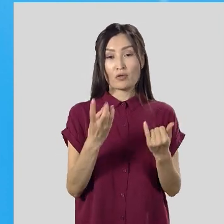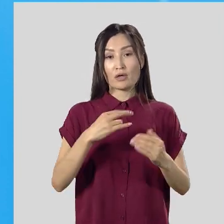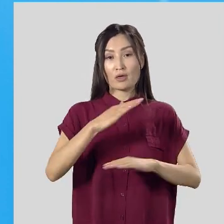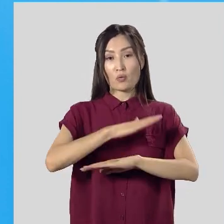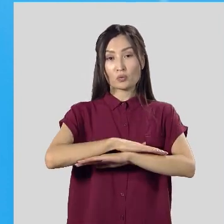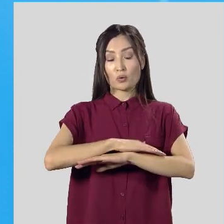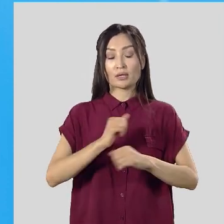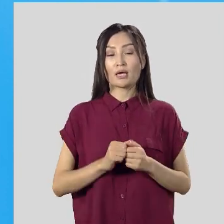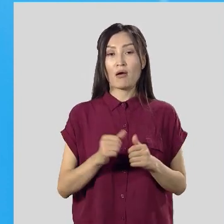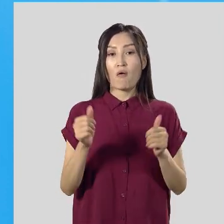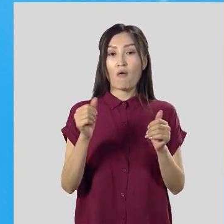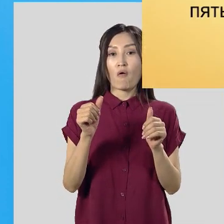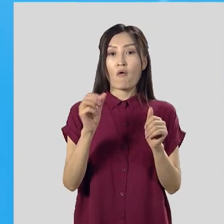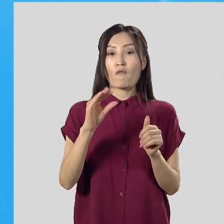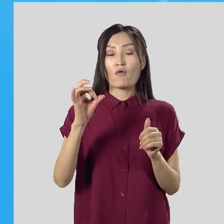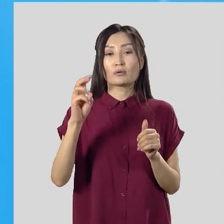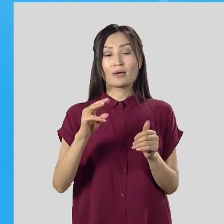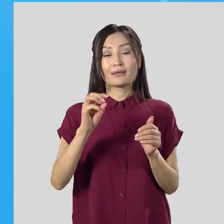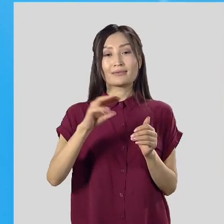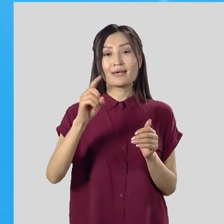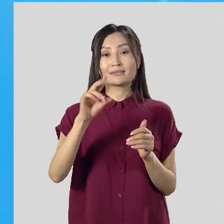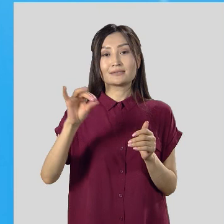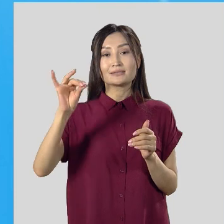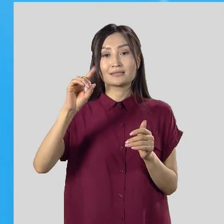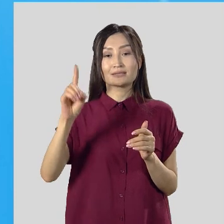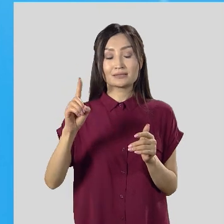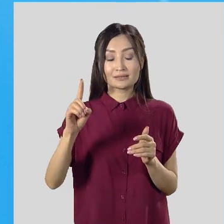уроке, в форме тезисов, утверждений.